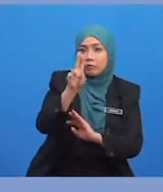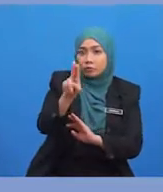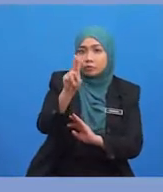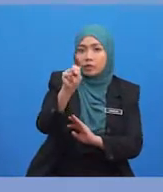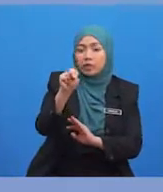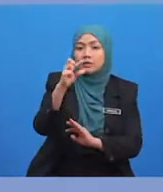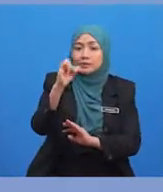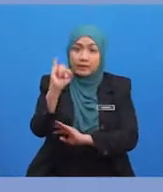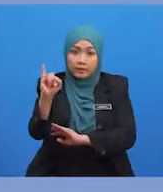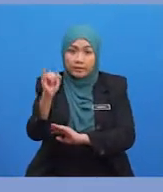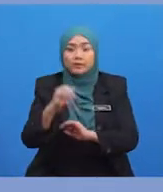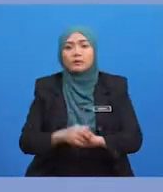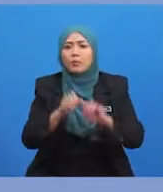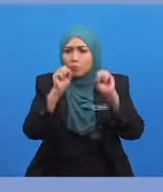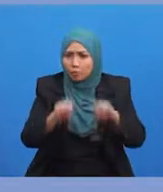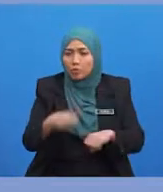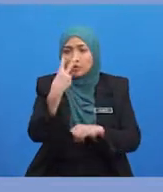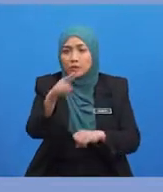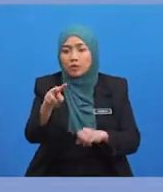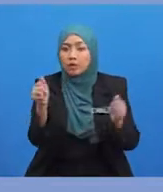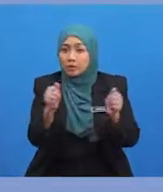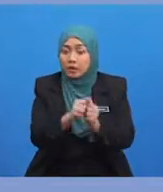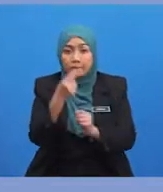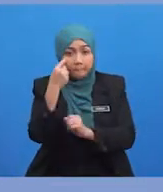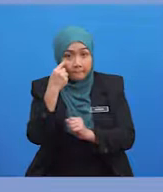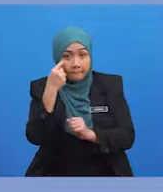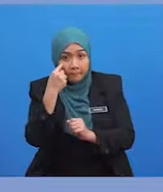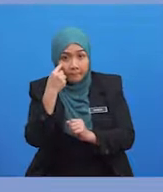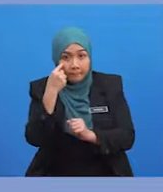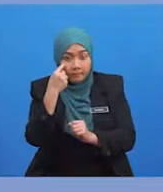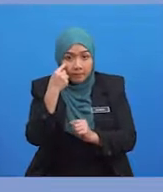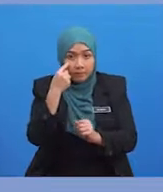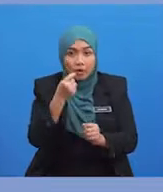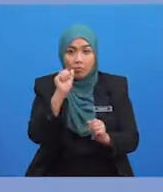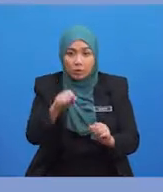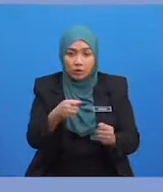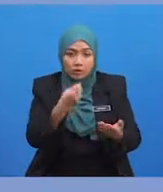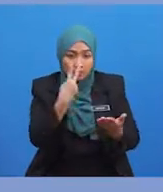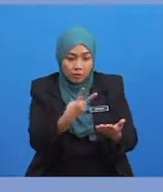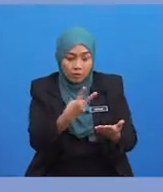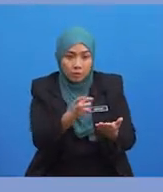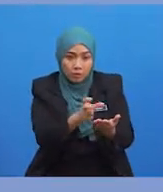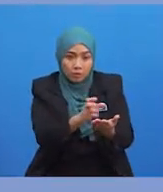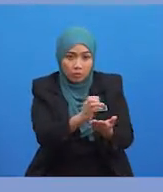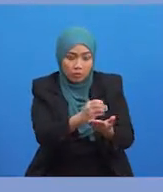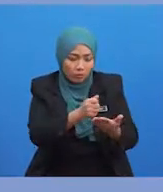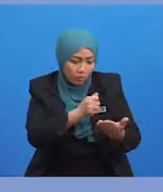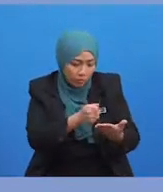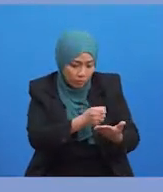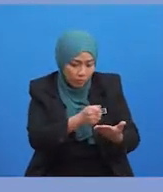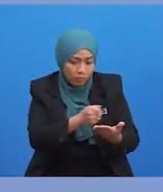yeast, muko dan penicillium boleh dilihat dengan jelas menggunakan kanta pembesar